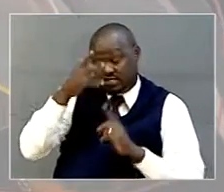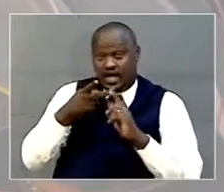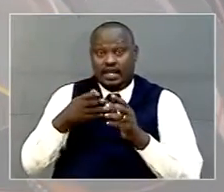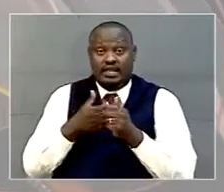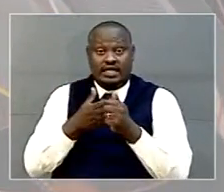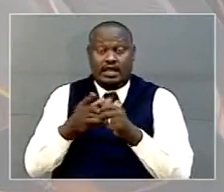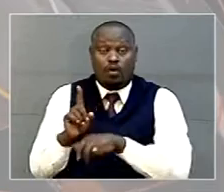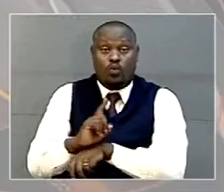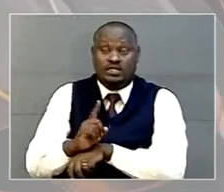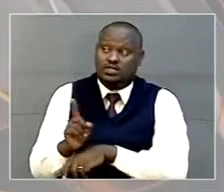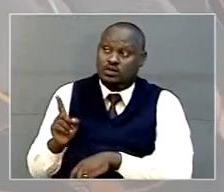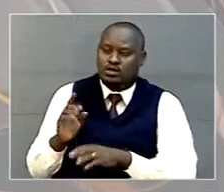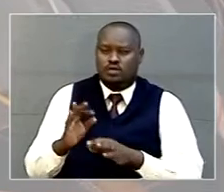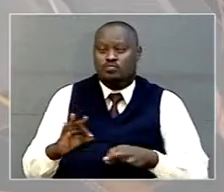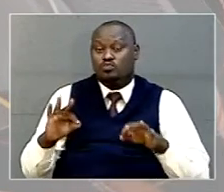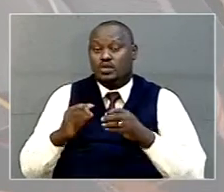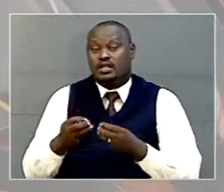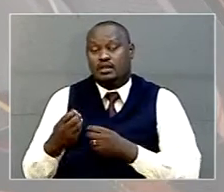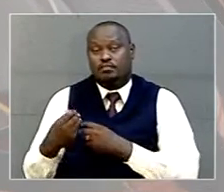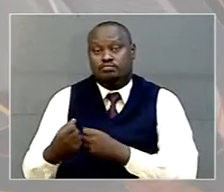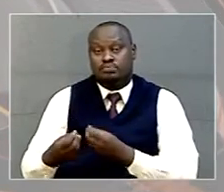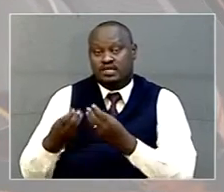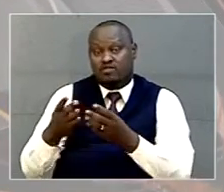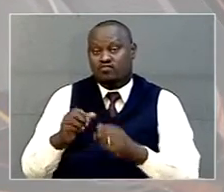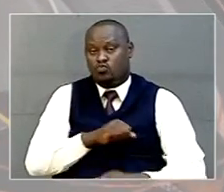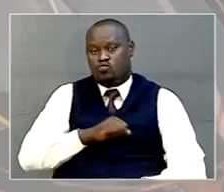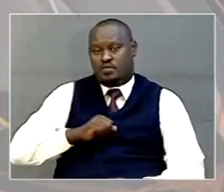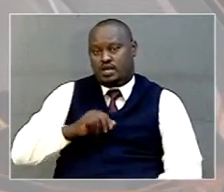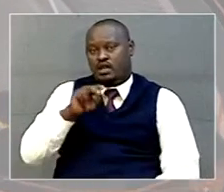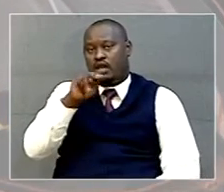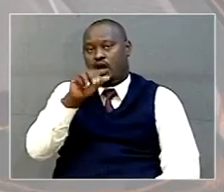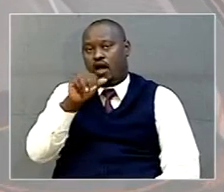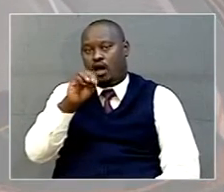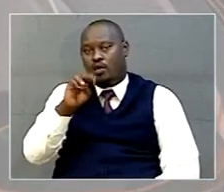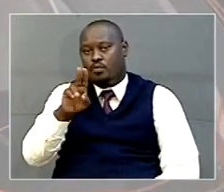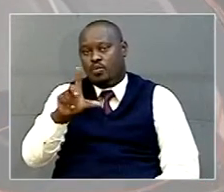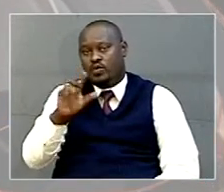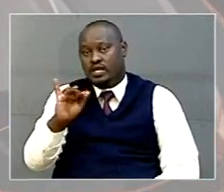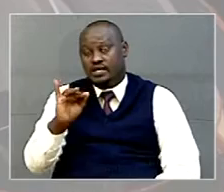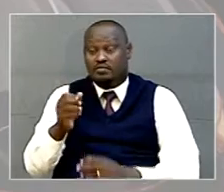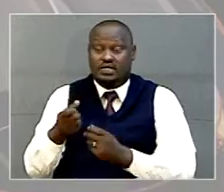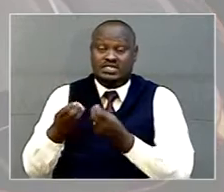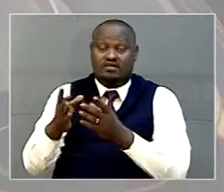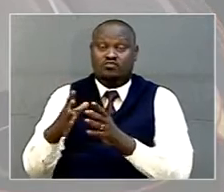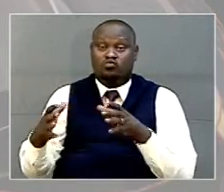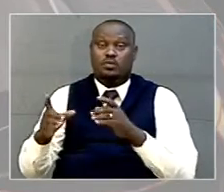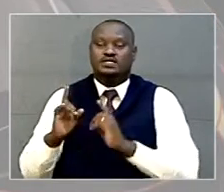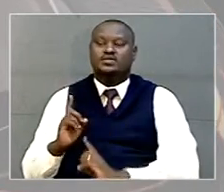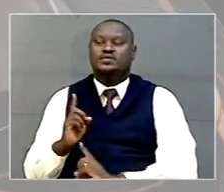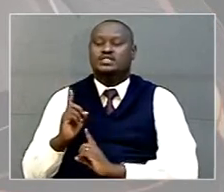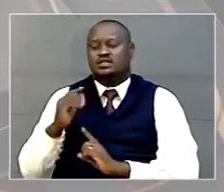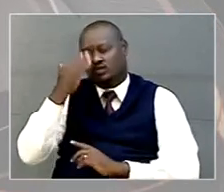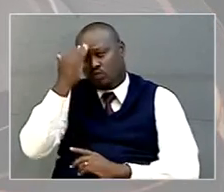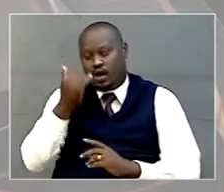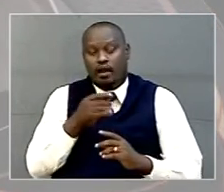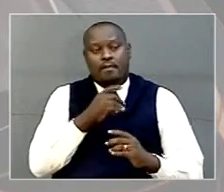ye Wakiso okuwa obukuumi omukyala namuli Christine ku kibanja kye oluvannyuma lw'okwagala okusindiikirizibwa n'olutinga ekikere